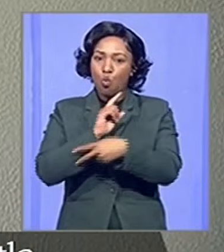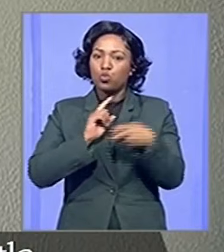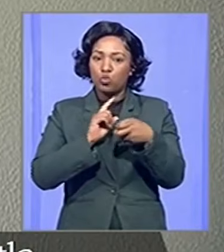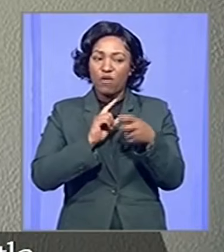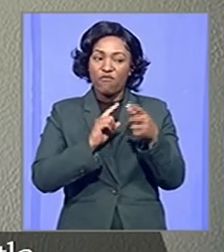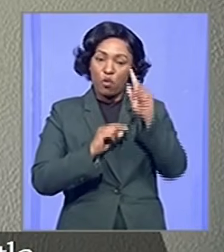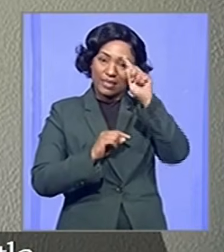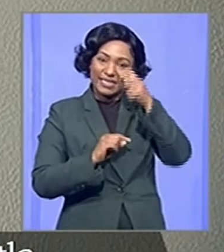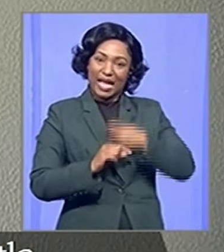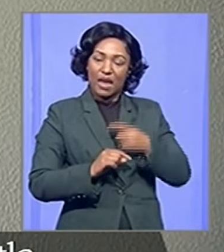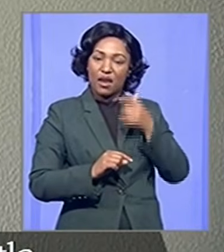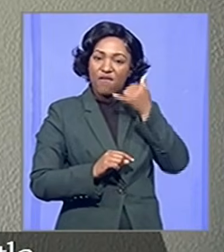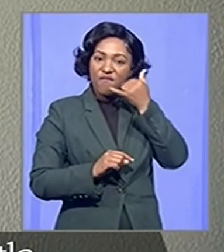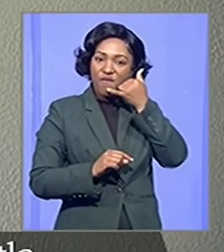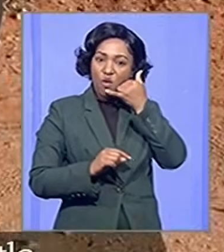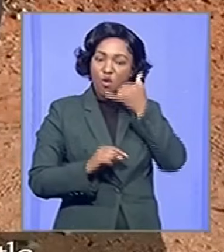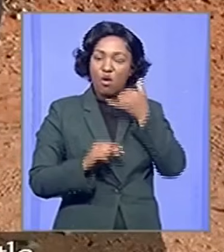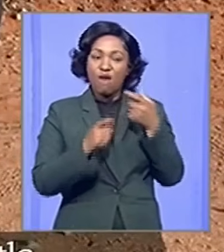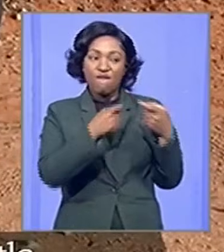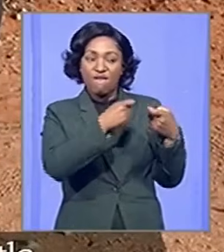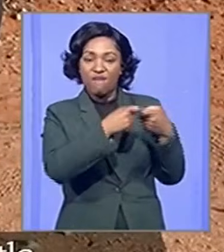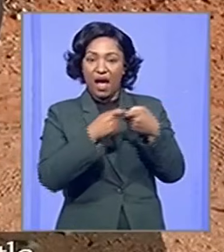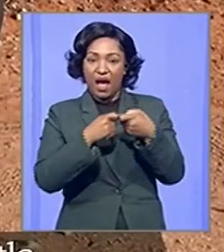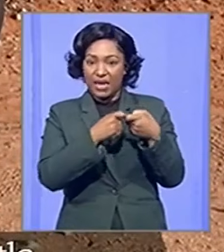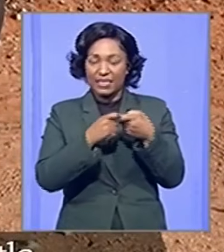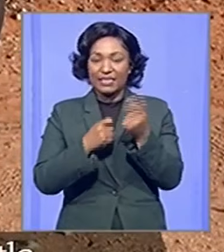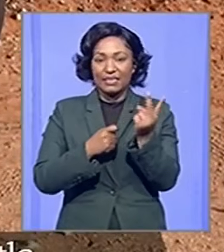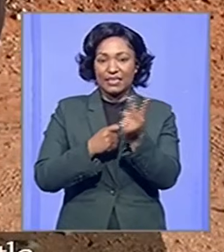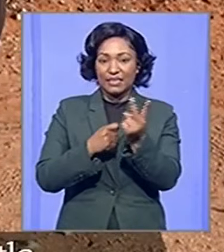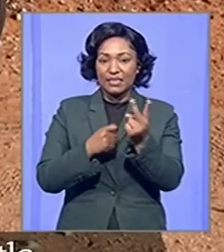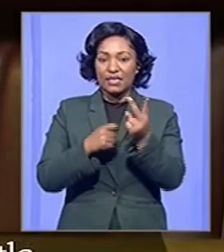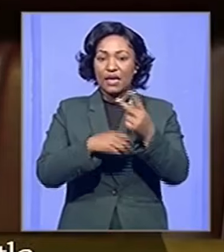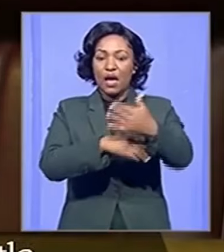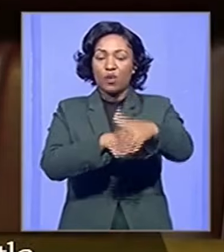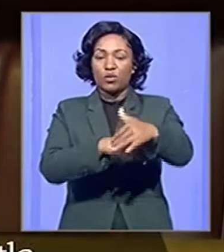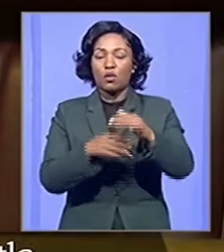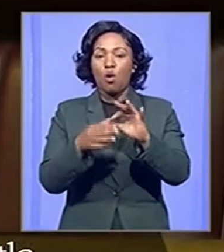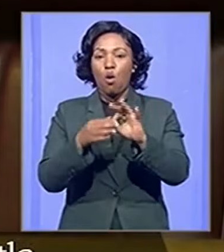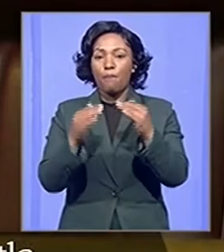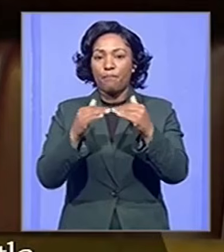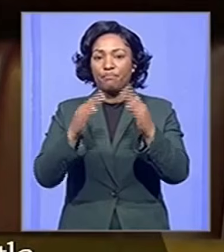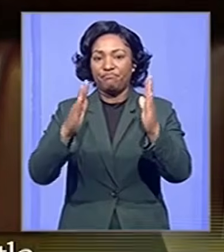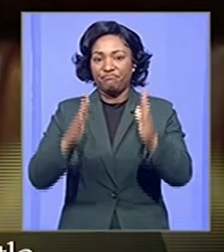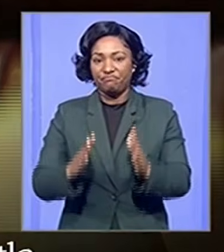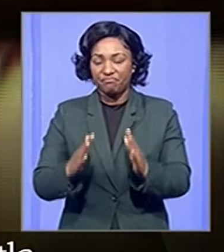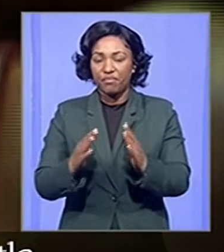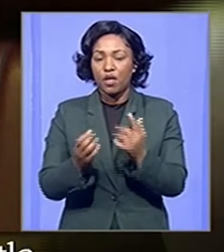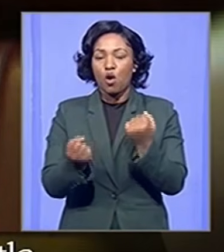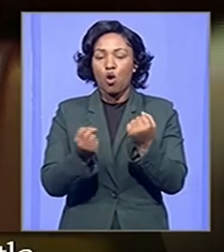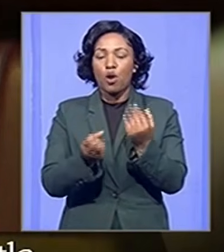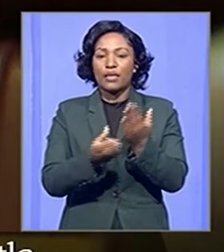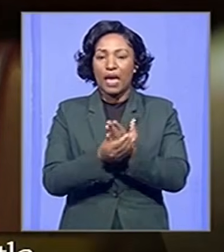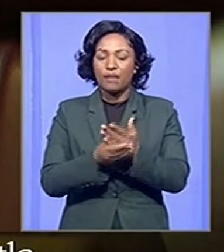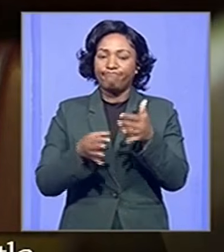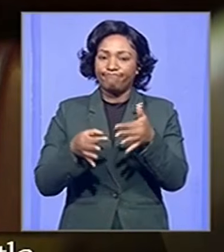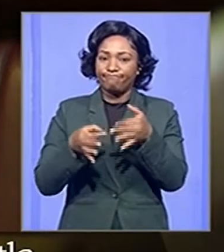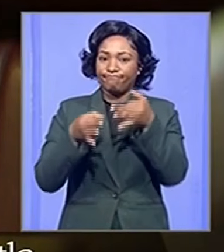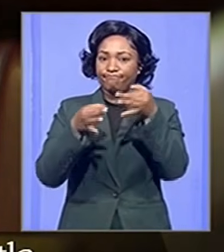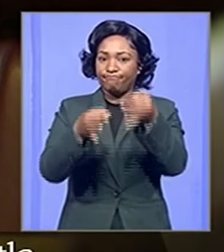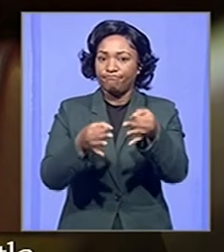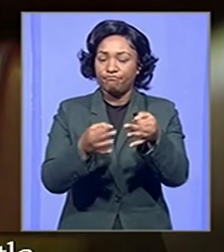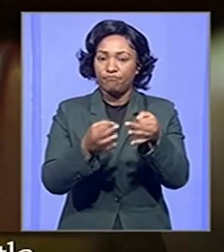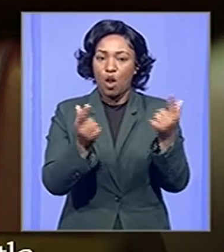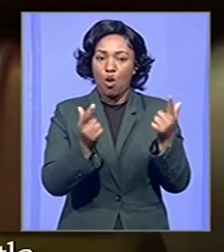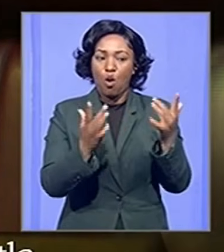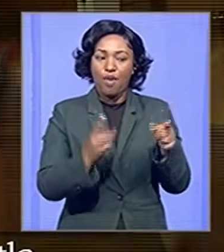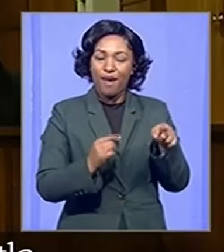nakong ya ntwa pakeng tsa a sekgai le barutwana mmoho le yena ka ntle ha habo. Nyewo e buseditswe morao ka ha leqwetha la Zwakala le